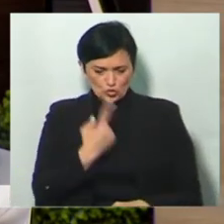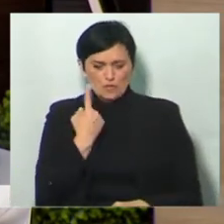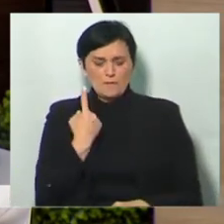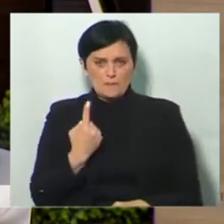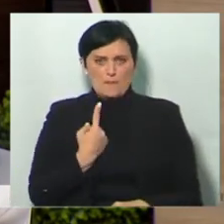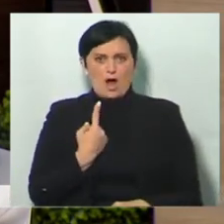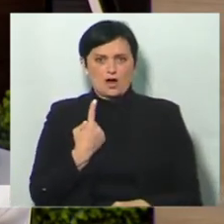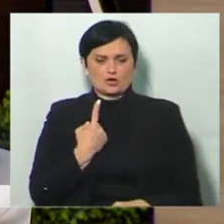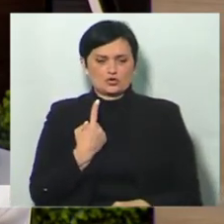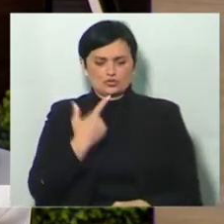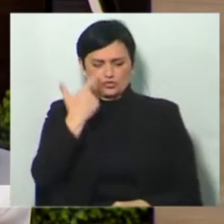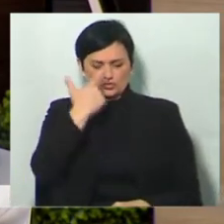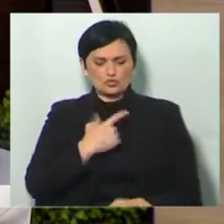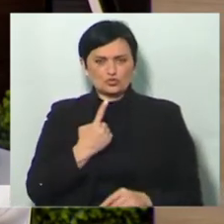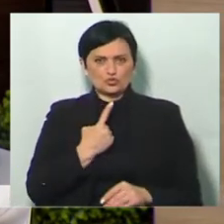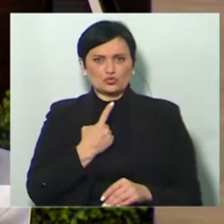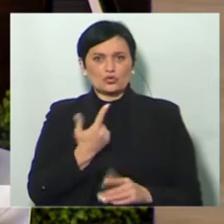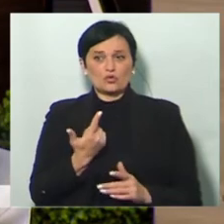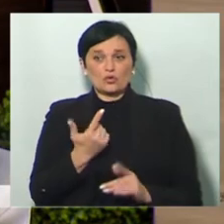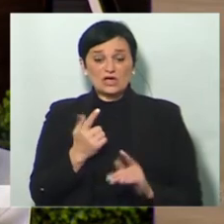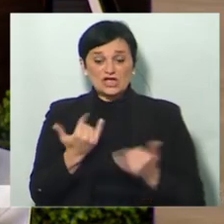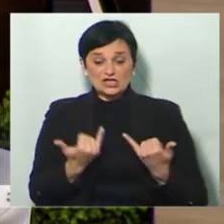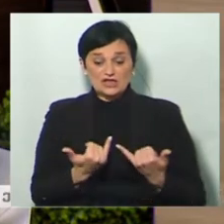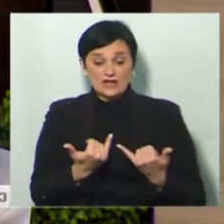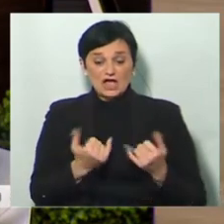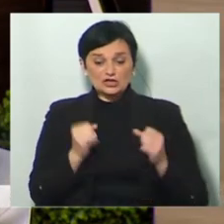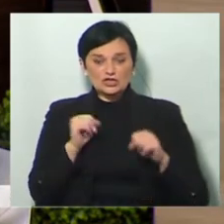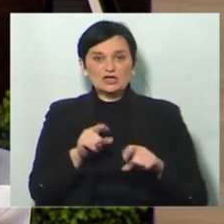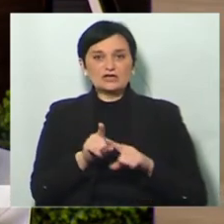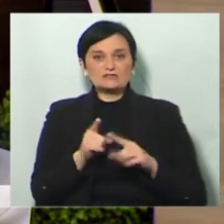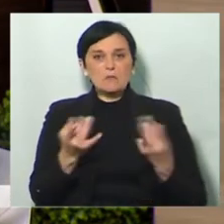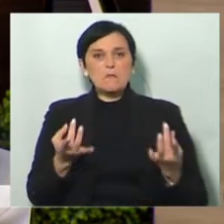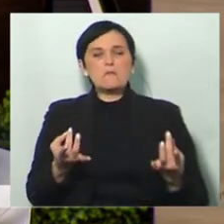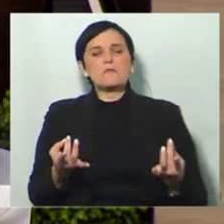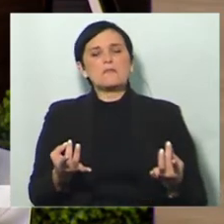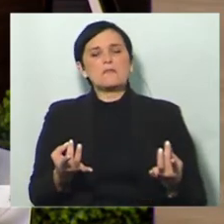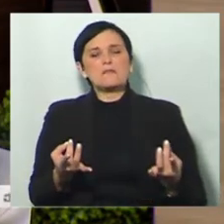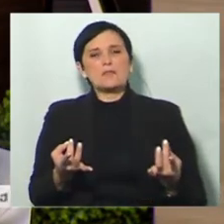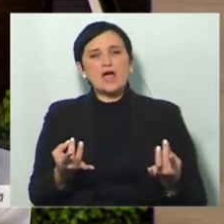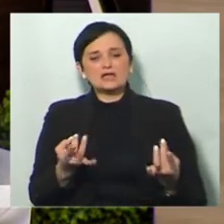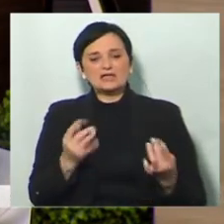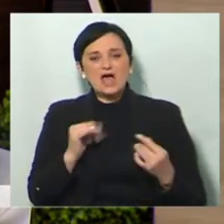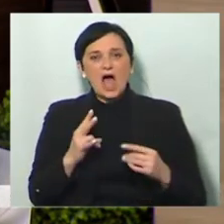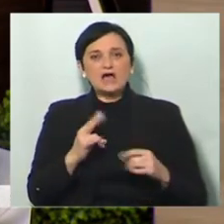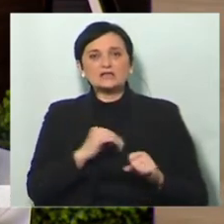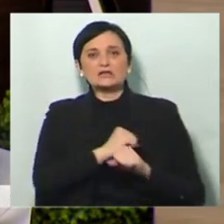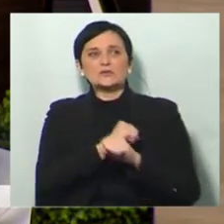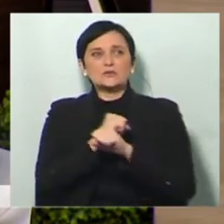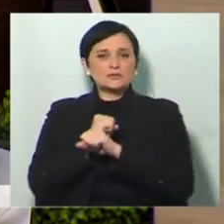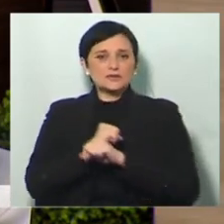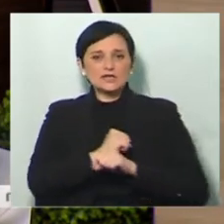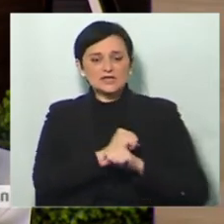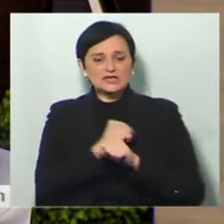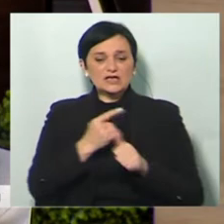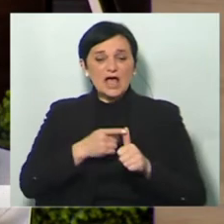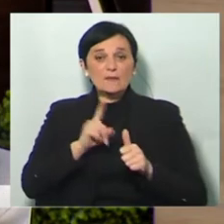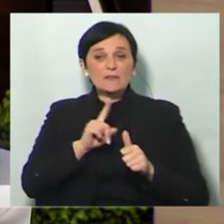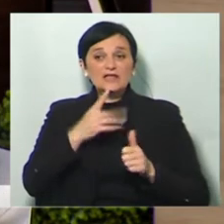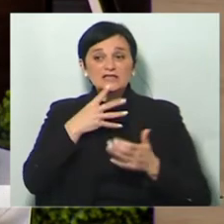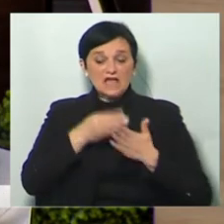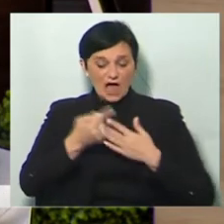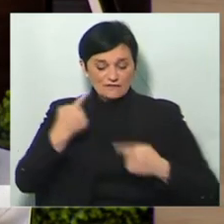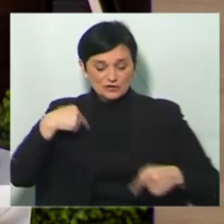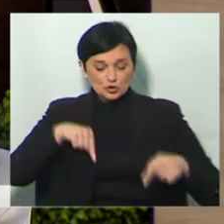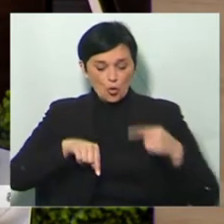რომ რასაც დღეს შეიძლება მედიტაციას ეძახიან ან რელაქსაციას, უბრალოდ თავის